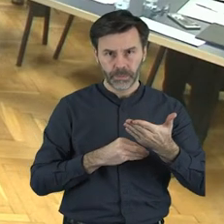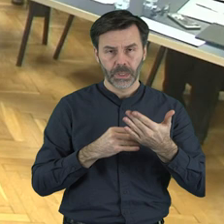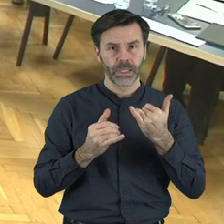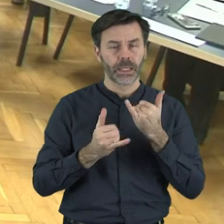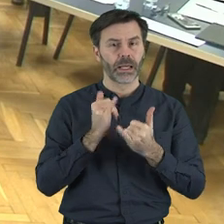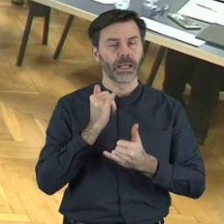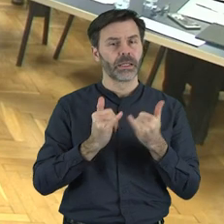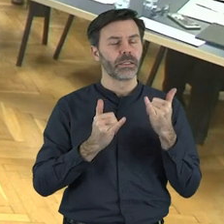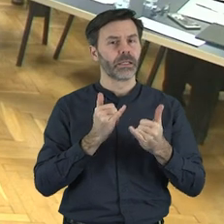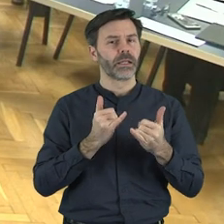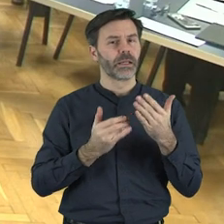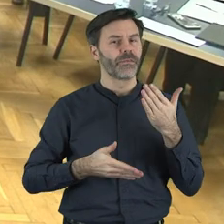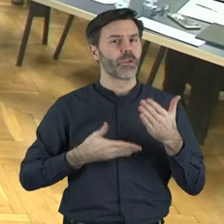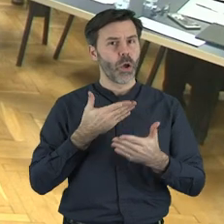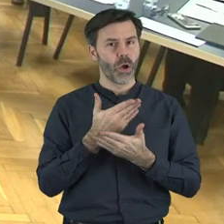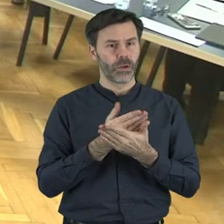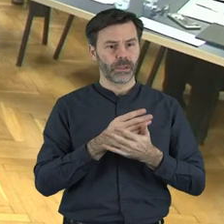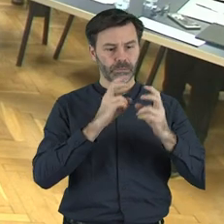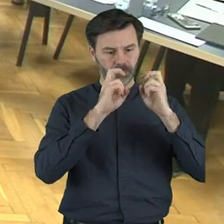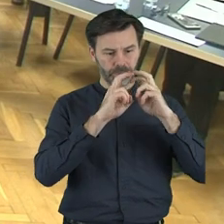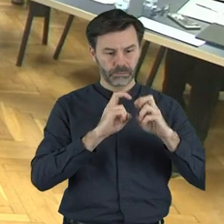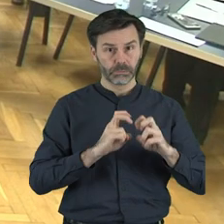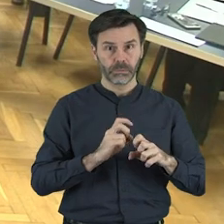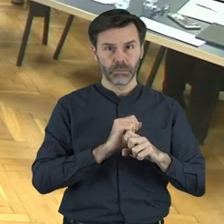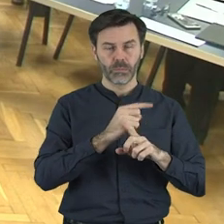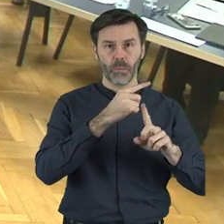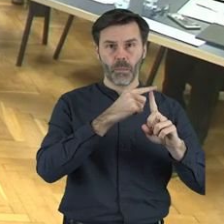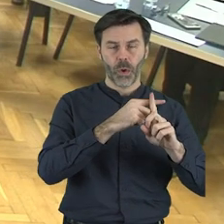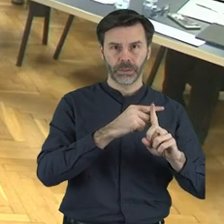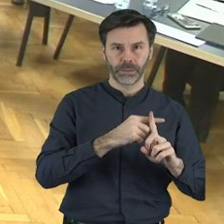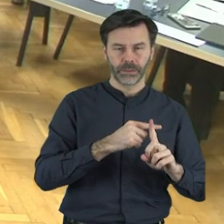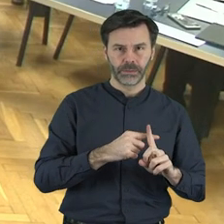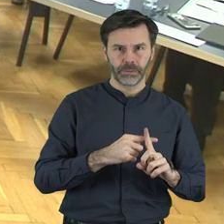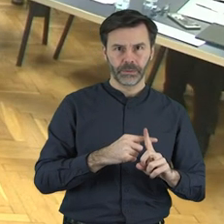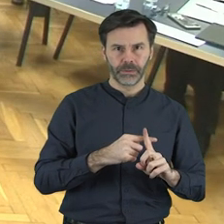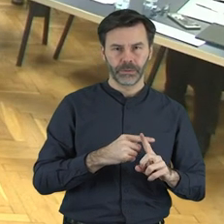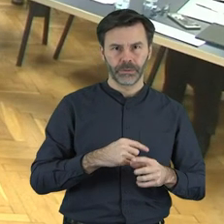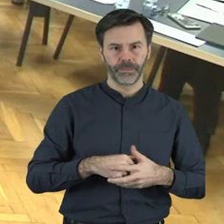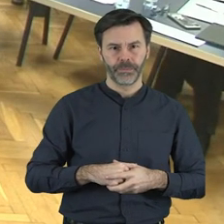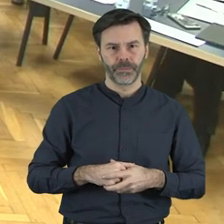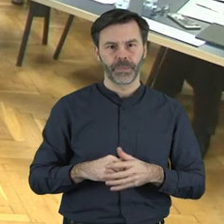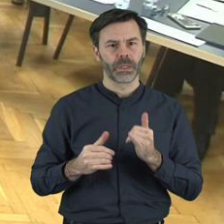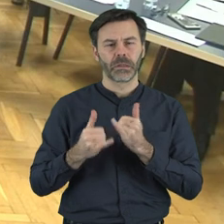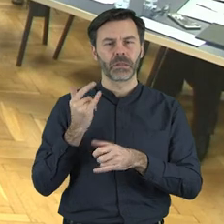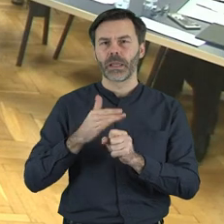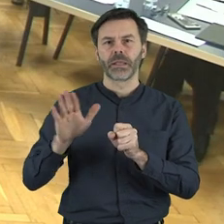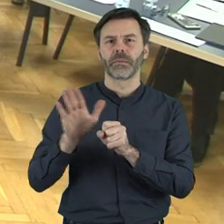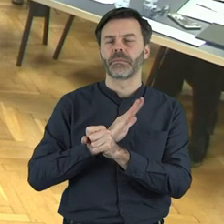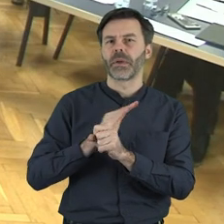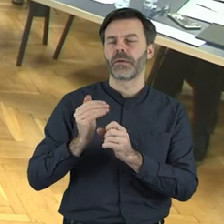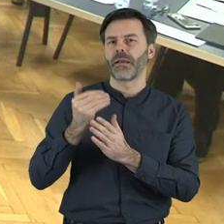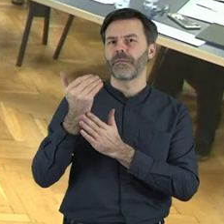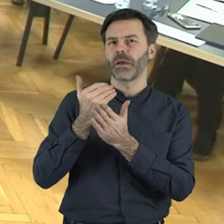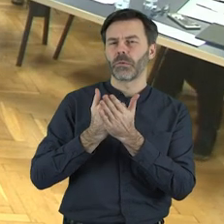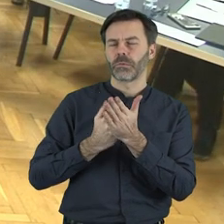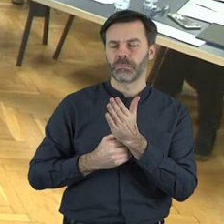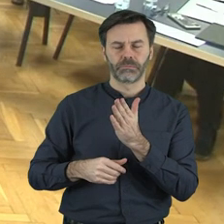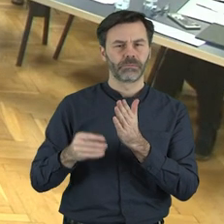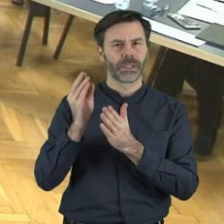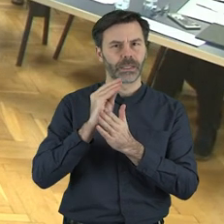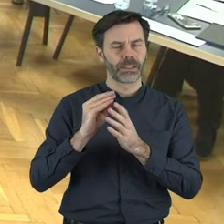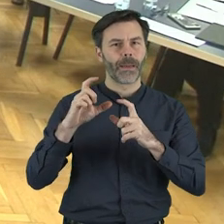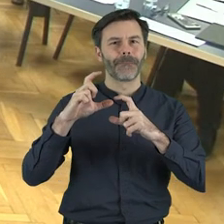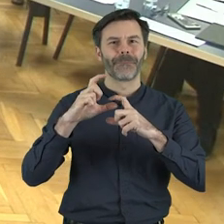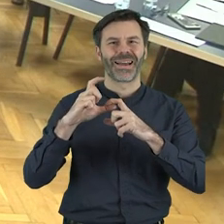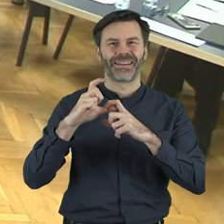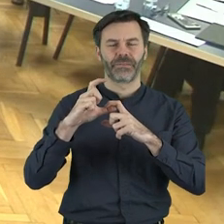porównuje wnioskodawcę od mojej przyznania pomocy w przypadku, gdy nie są spełnione warunki przyznania pomocy. Paragraf 14. Wyzwanie wnioskodawcy do wykonania określonych czynności w toku postępowania